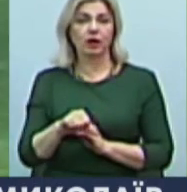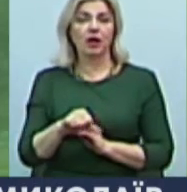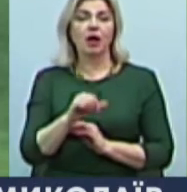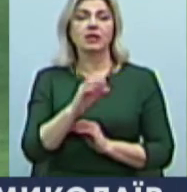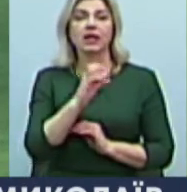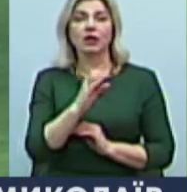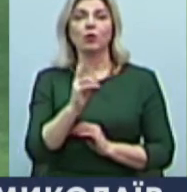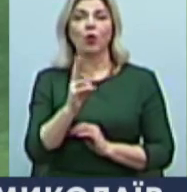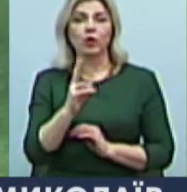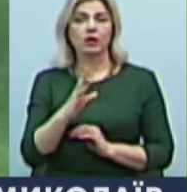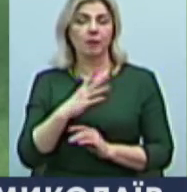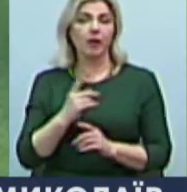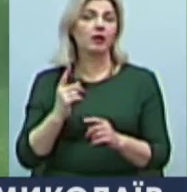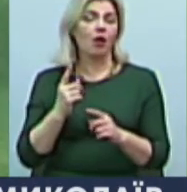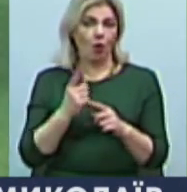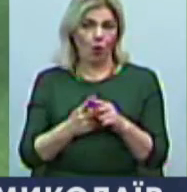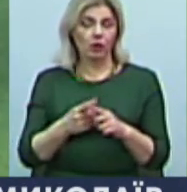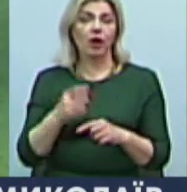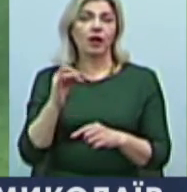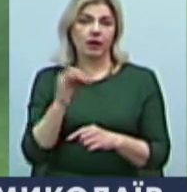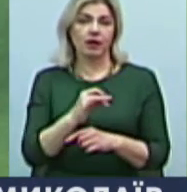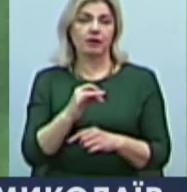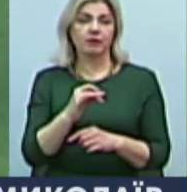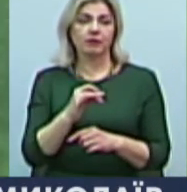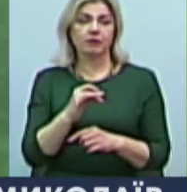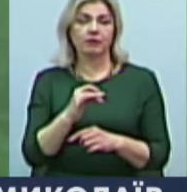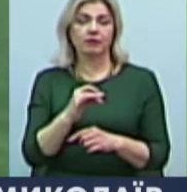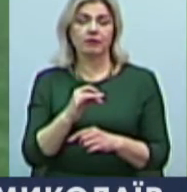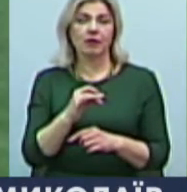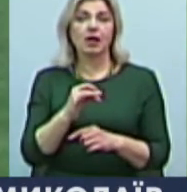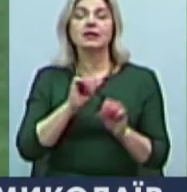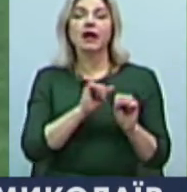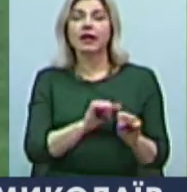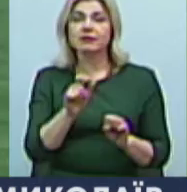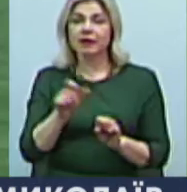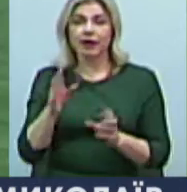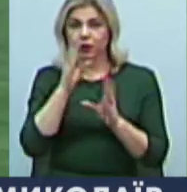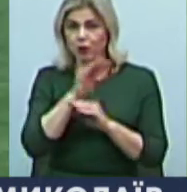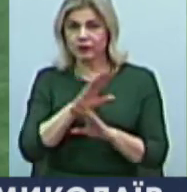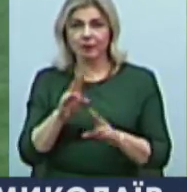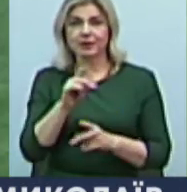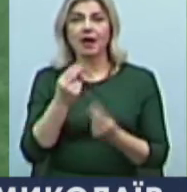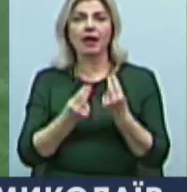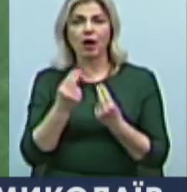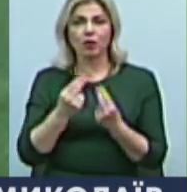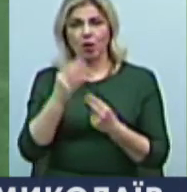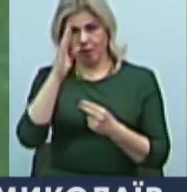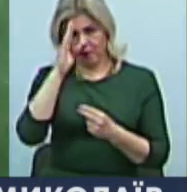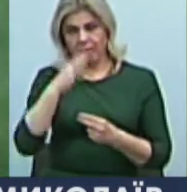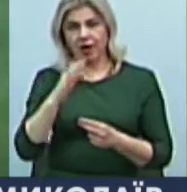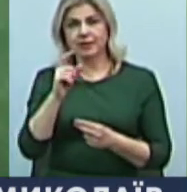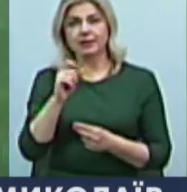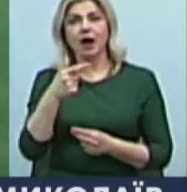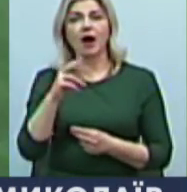Куліш пробив з розвороту. Голкіпер Миколаєва Амір Агаларов відбив м'яч. Але захисники не встигли за Ігорем Загальським, який добив сферу у